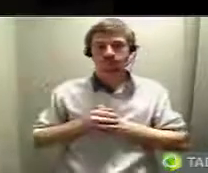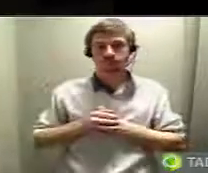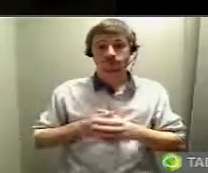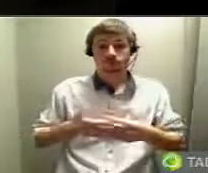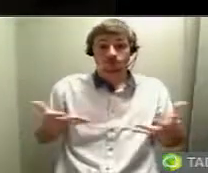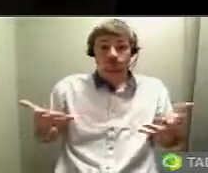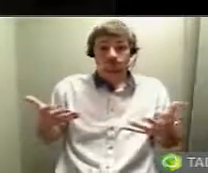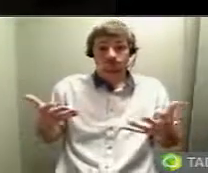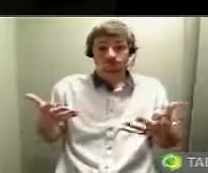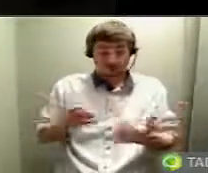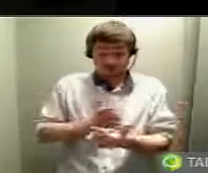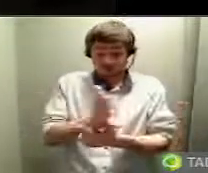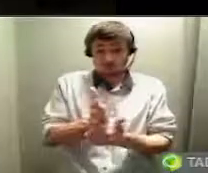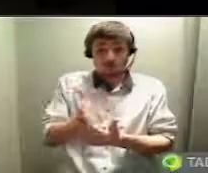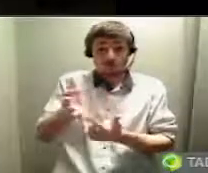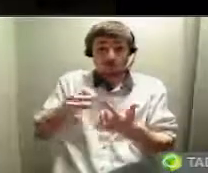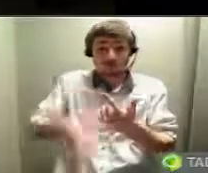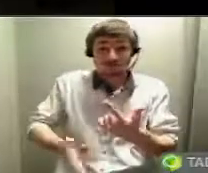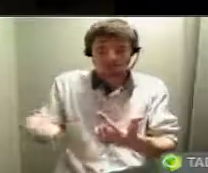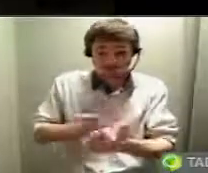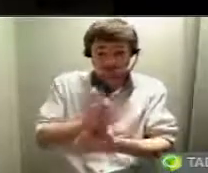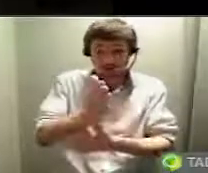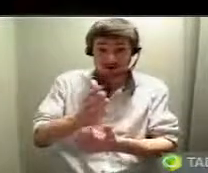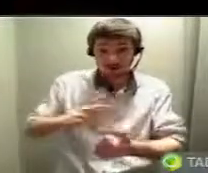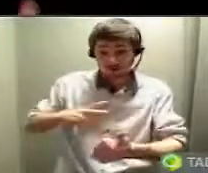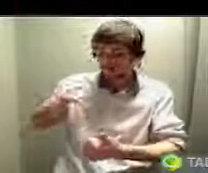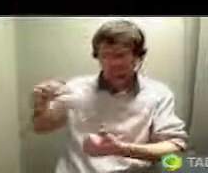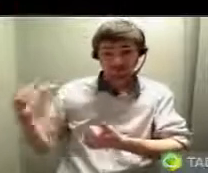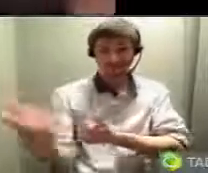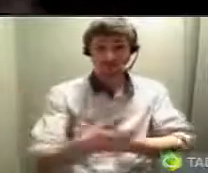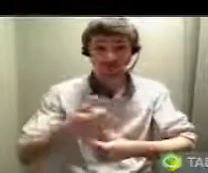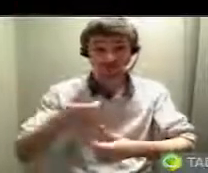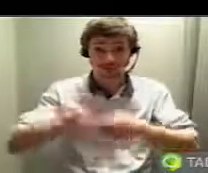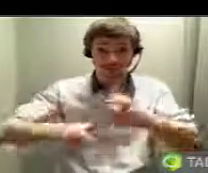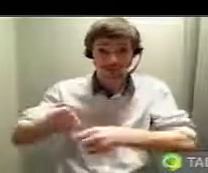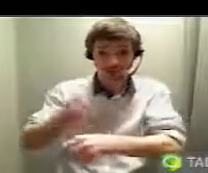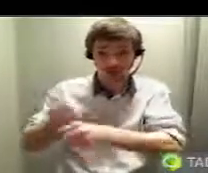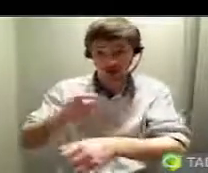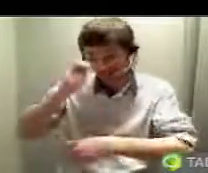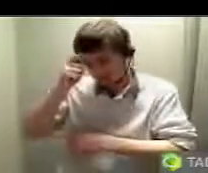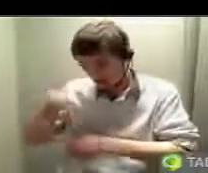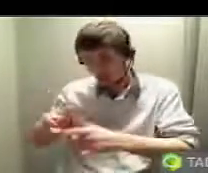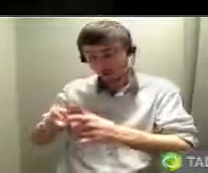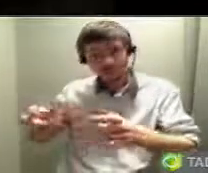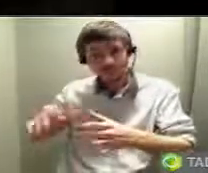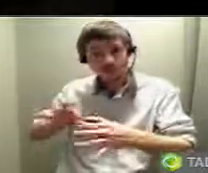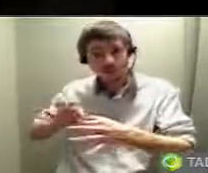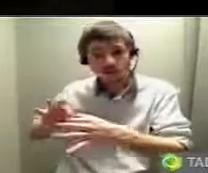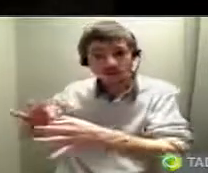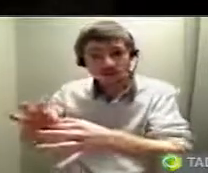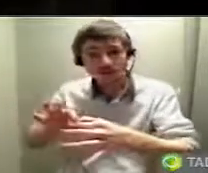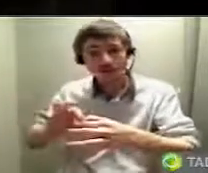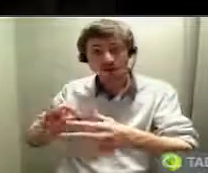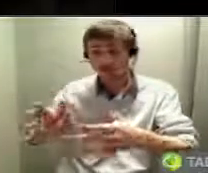puisqu'on peut les récompenser. Tout à fait. Je crois qu'il faut saluer les collectivités, les entreprises, les